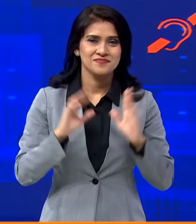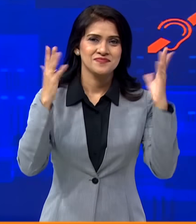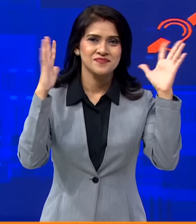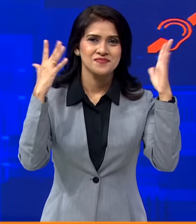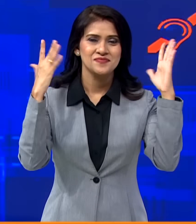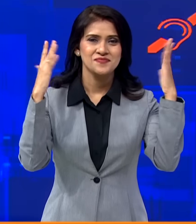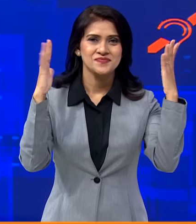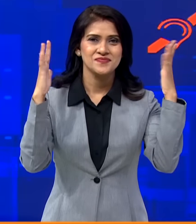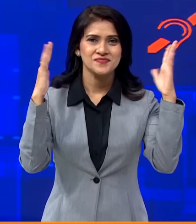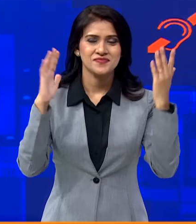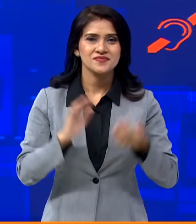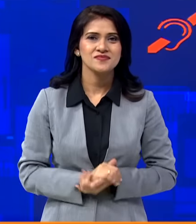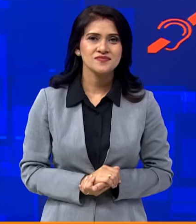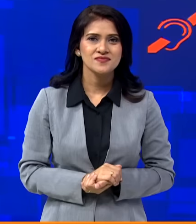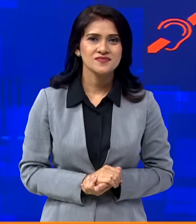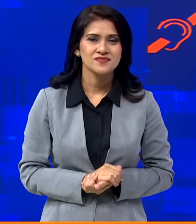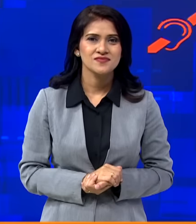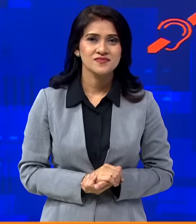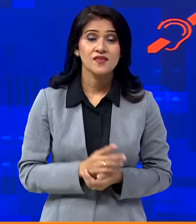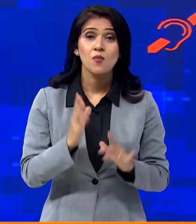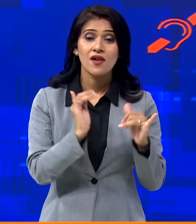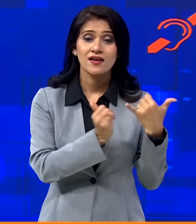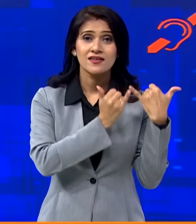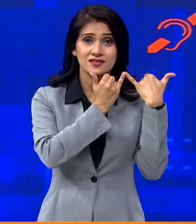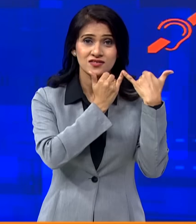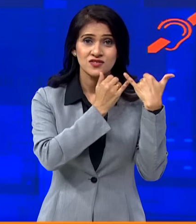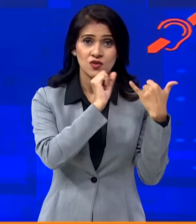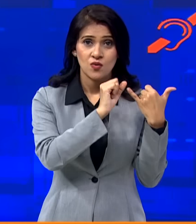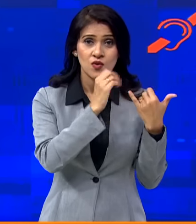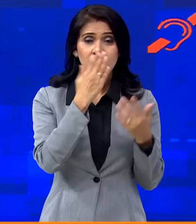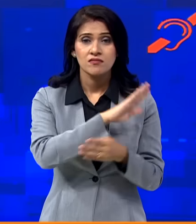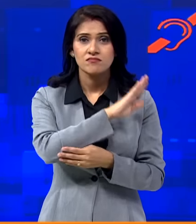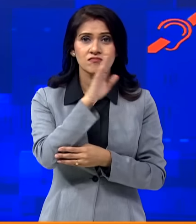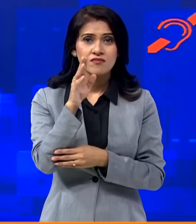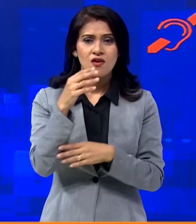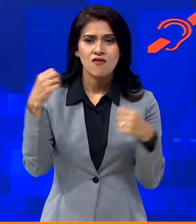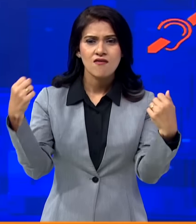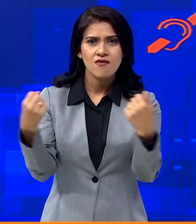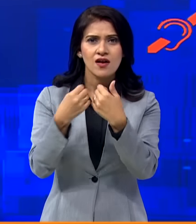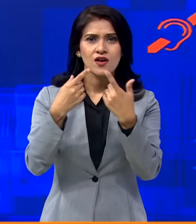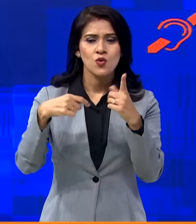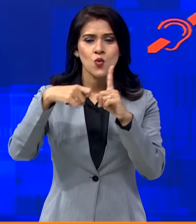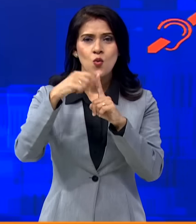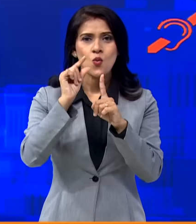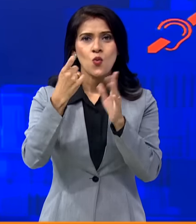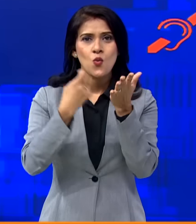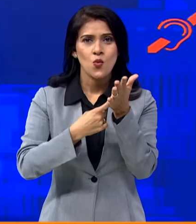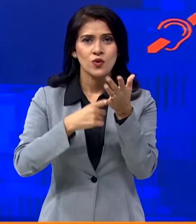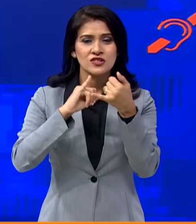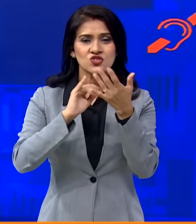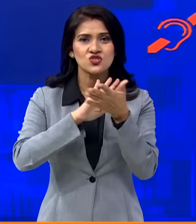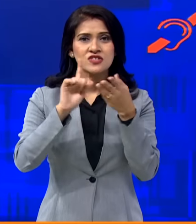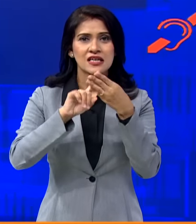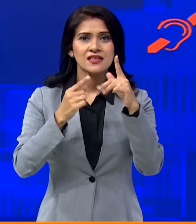है योगीराज भगवान श्री कृष्ण जिस समय कुरुक्षेत्र के मैदान में रथ पर खड़े होकर के शंखनाद